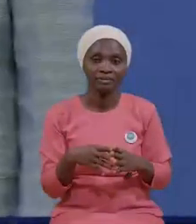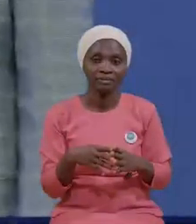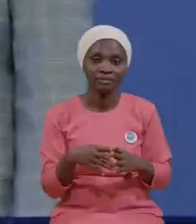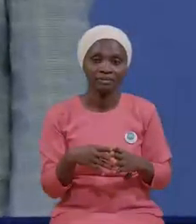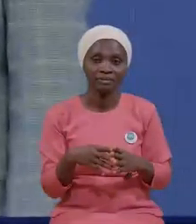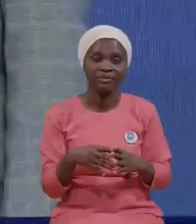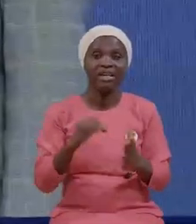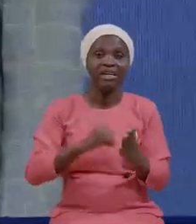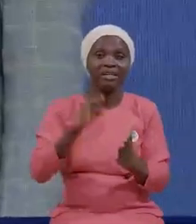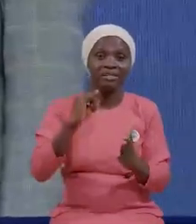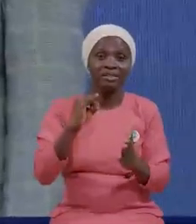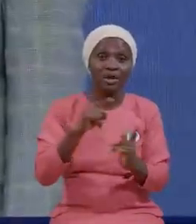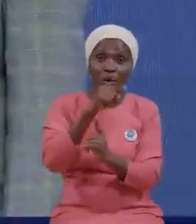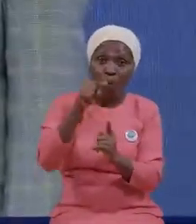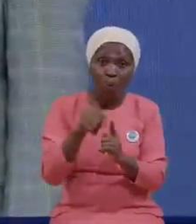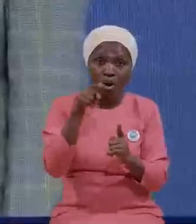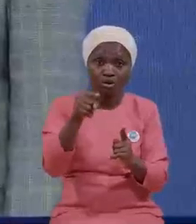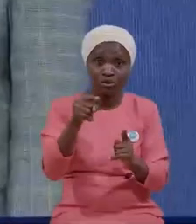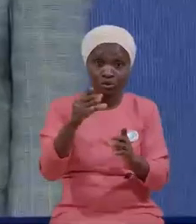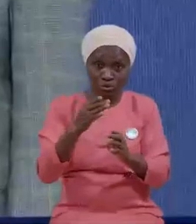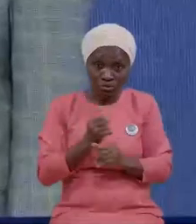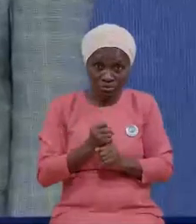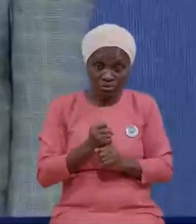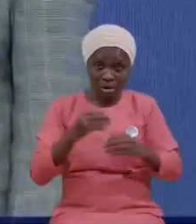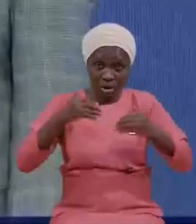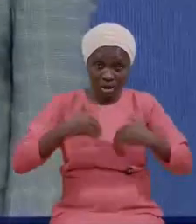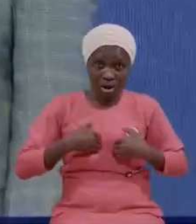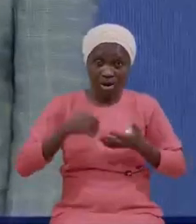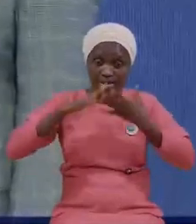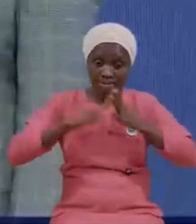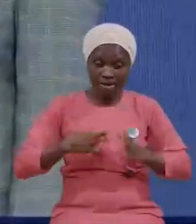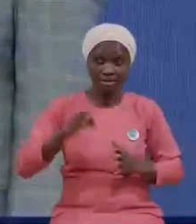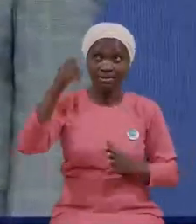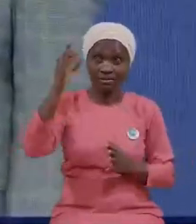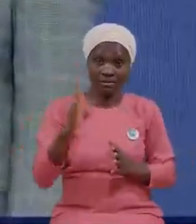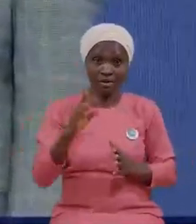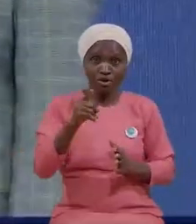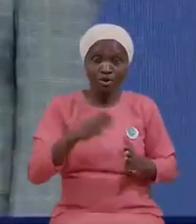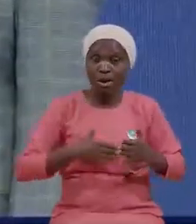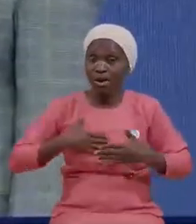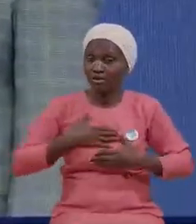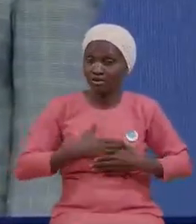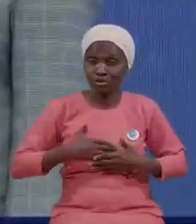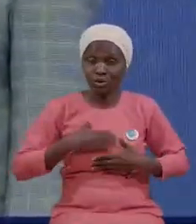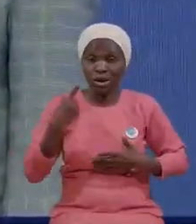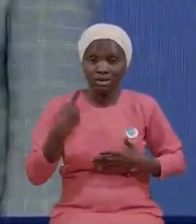la paix de Dieu dans ta vie. C'est lorsque tu jouis de la paix de Dieu dans ta